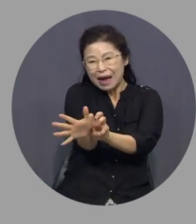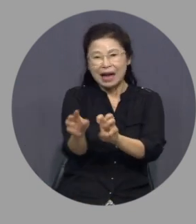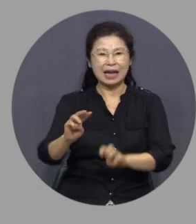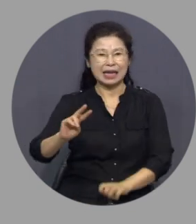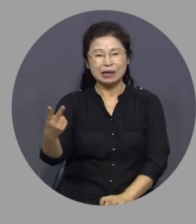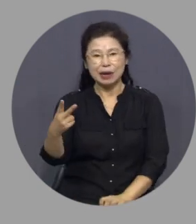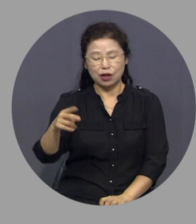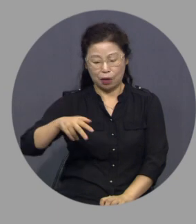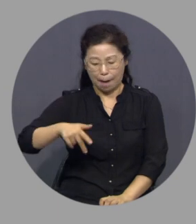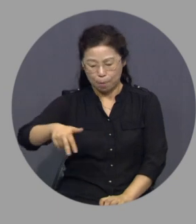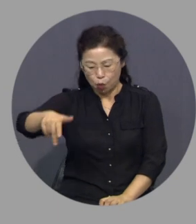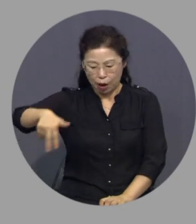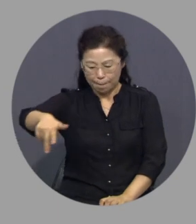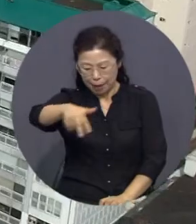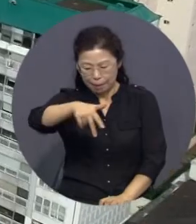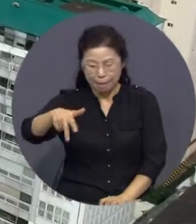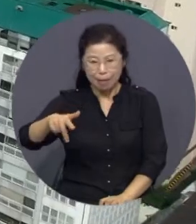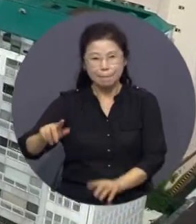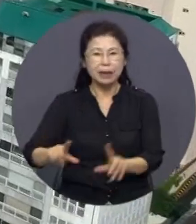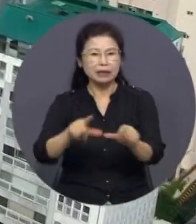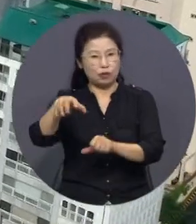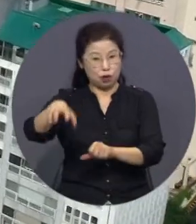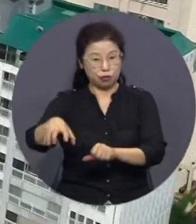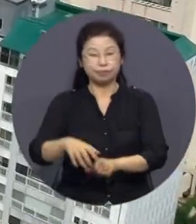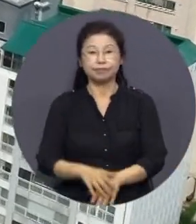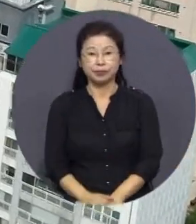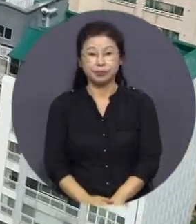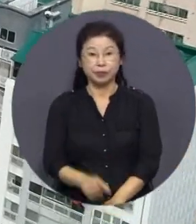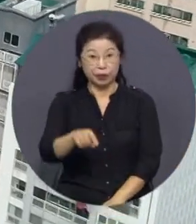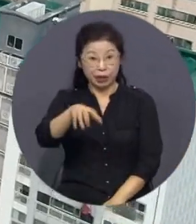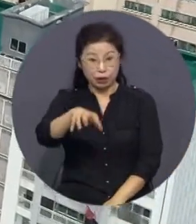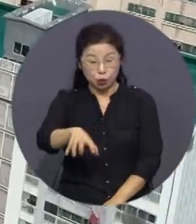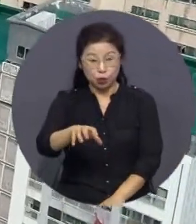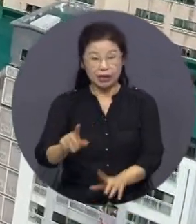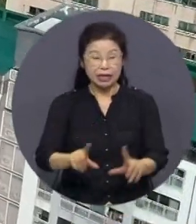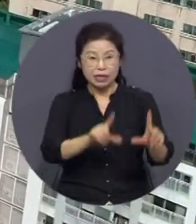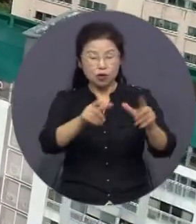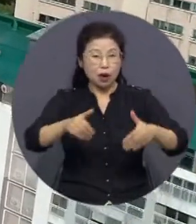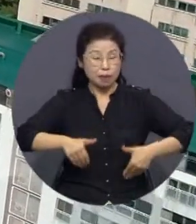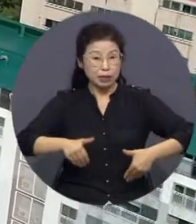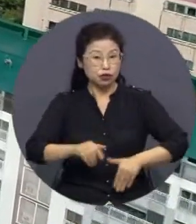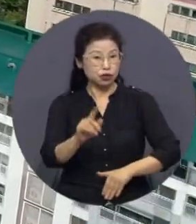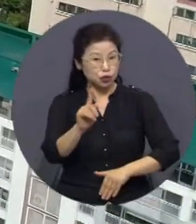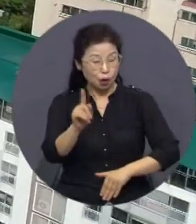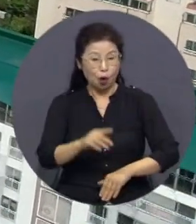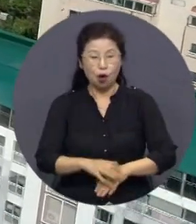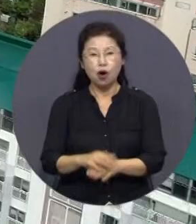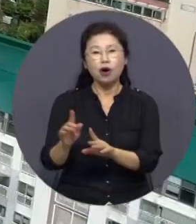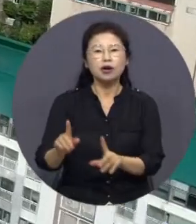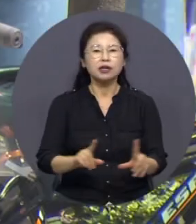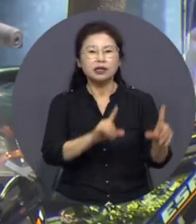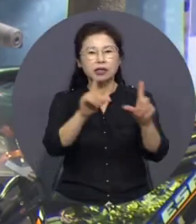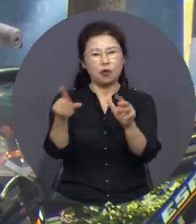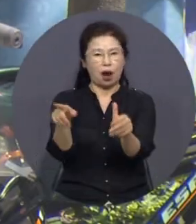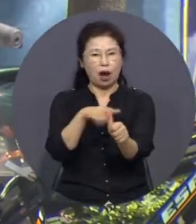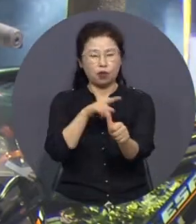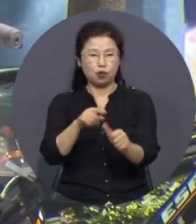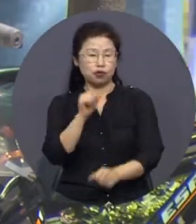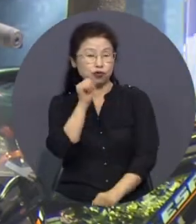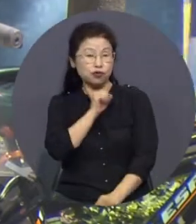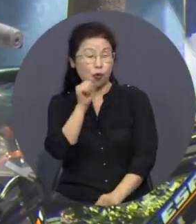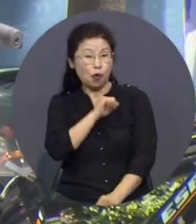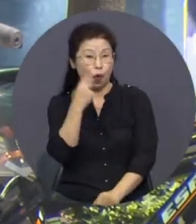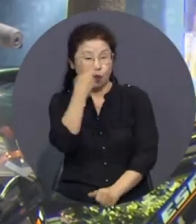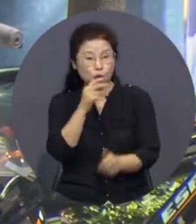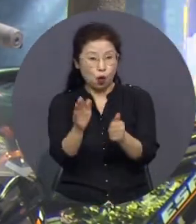개의 보행생활권도 만듭니다. 이곳에 들어갈 생활필수 기능으로는 생활과 교육, 여가와